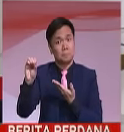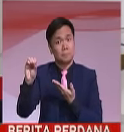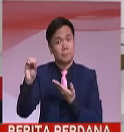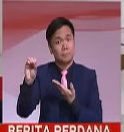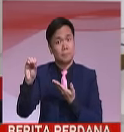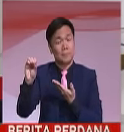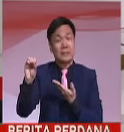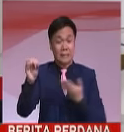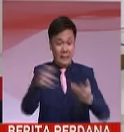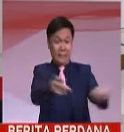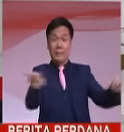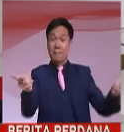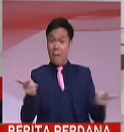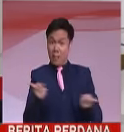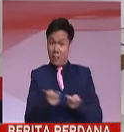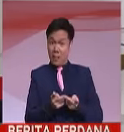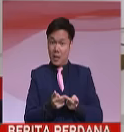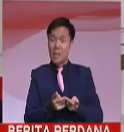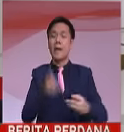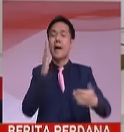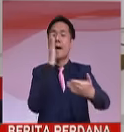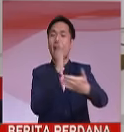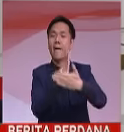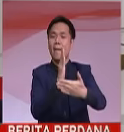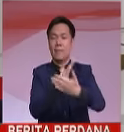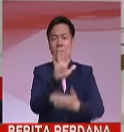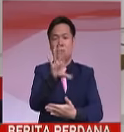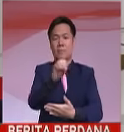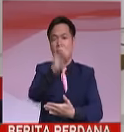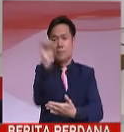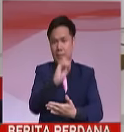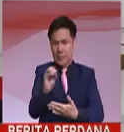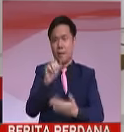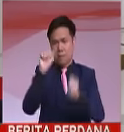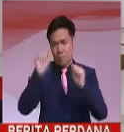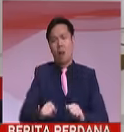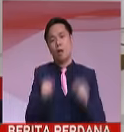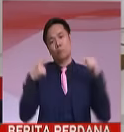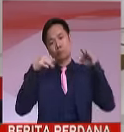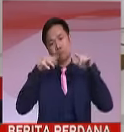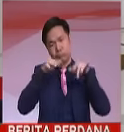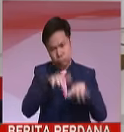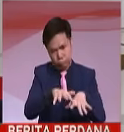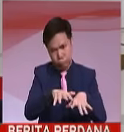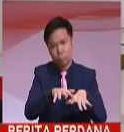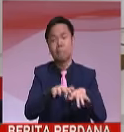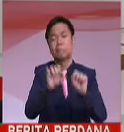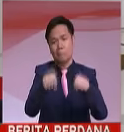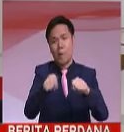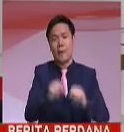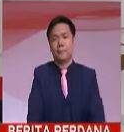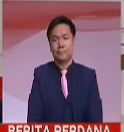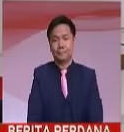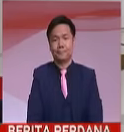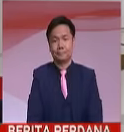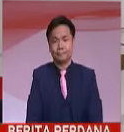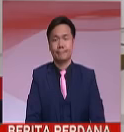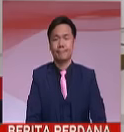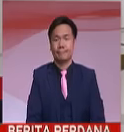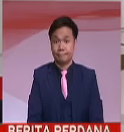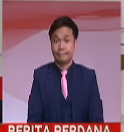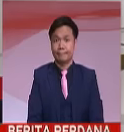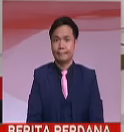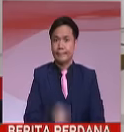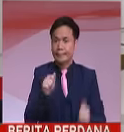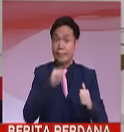perluasan ataupun jumlah pengunjung sebenarnya yang boleh sebut memohon memasuki kosan